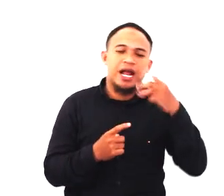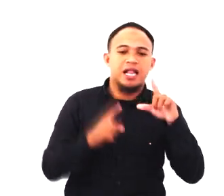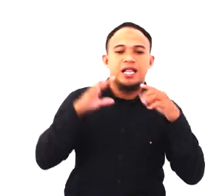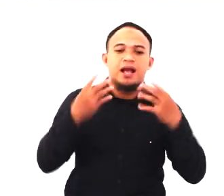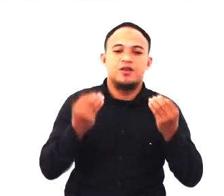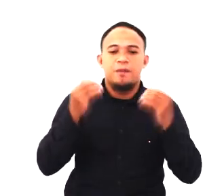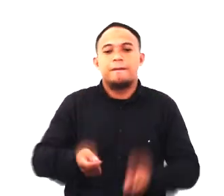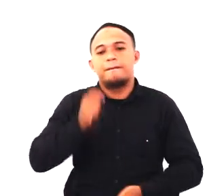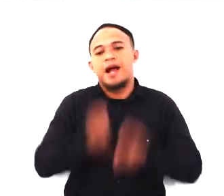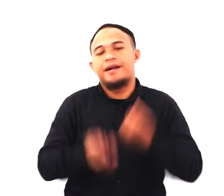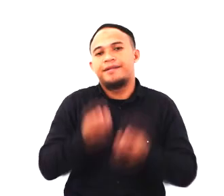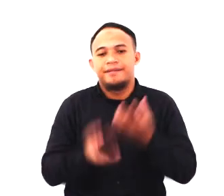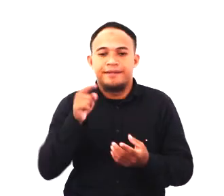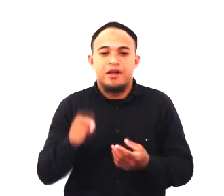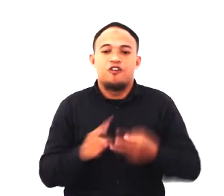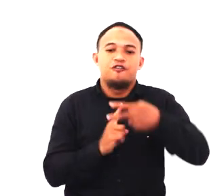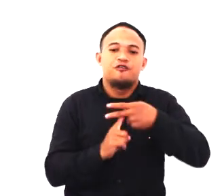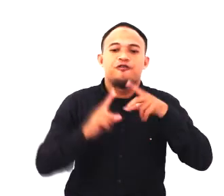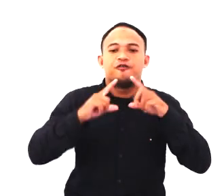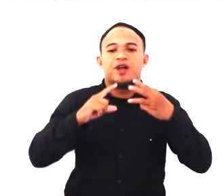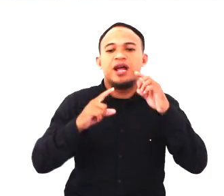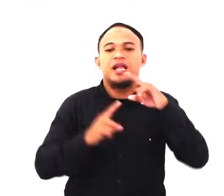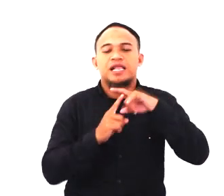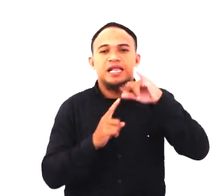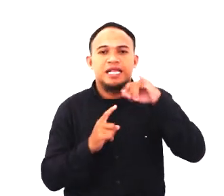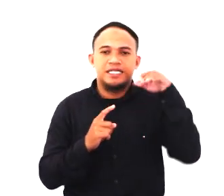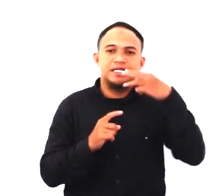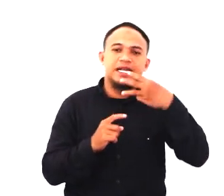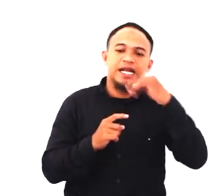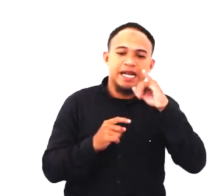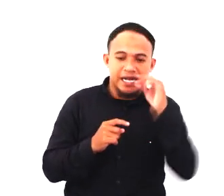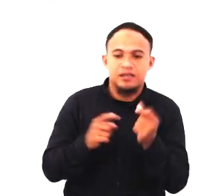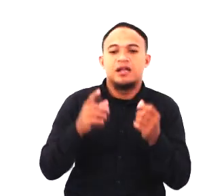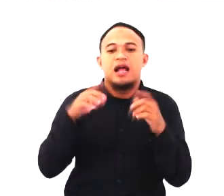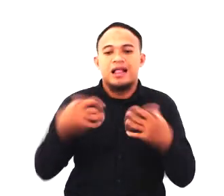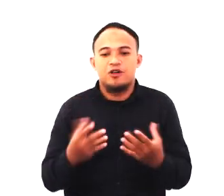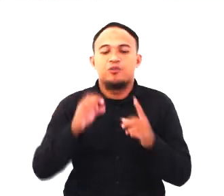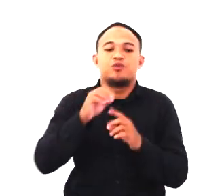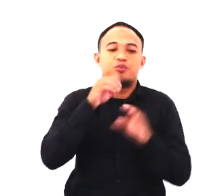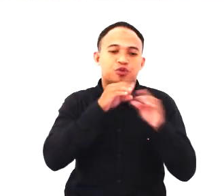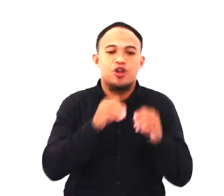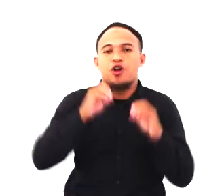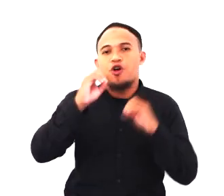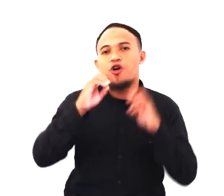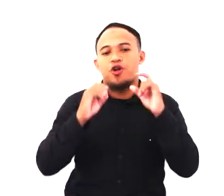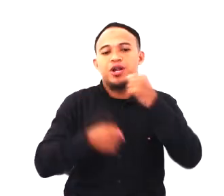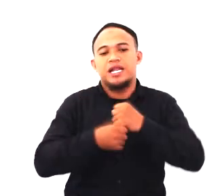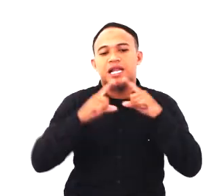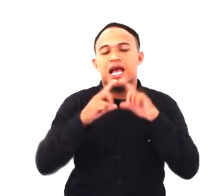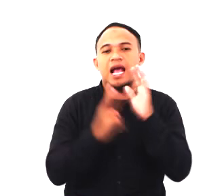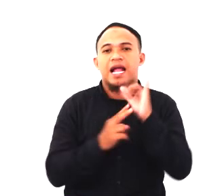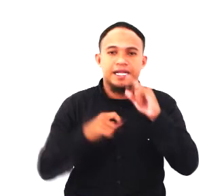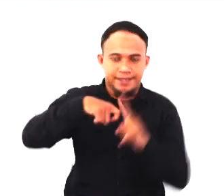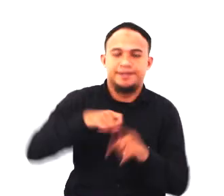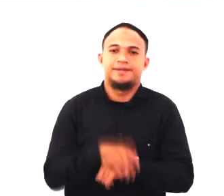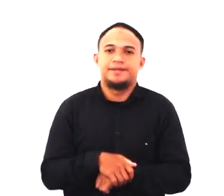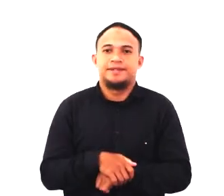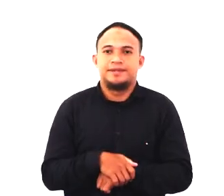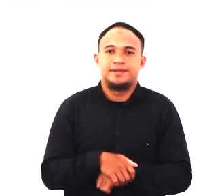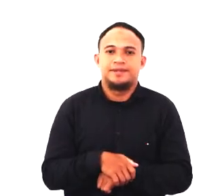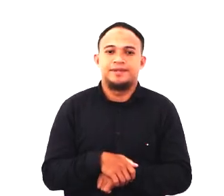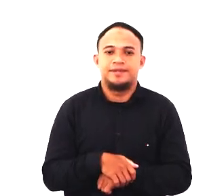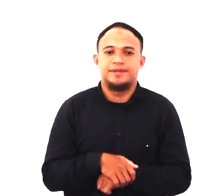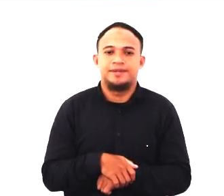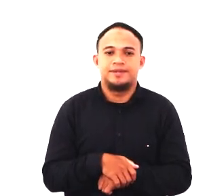Wagub Idris menilai program tersebut sangat cocok dikembangkan di Gorontalo. Dikatakannya Pemprov Gorontalo melalui